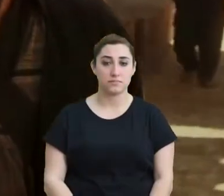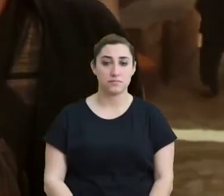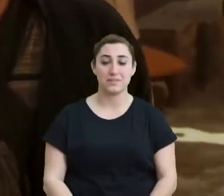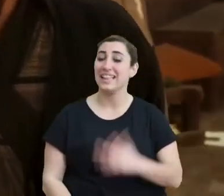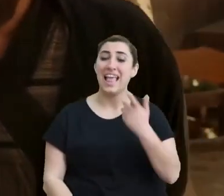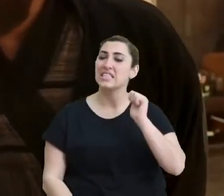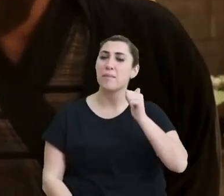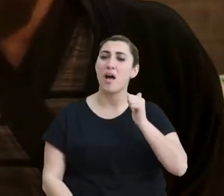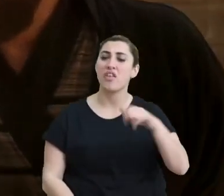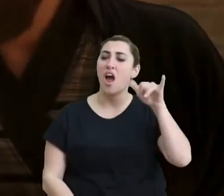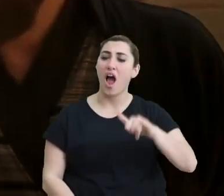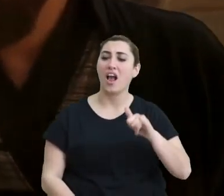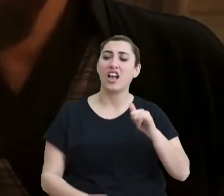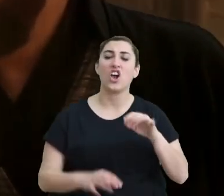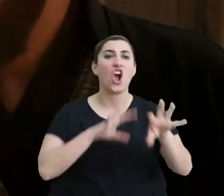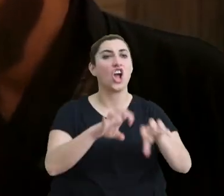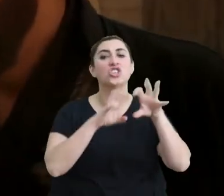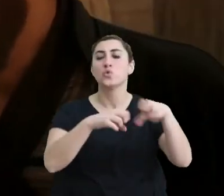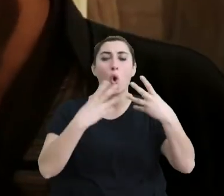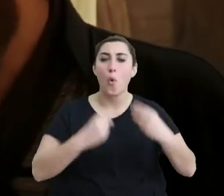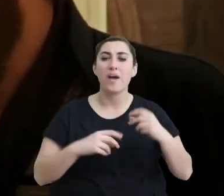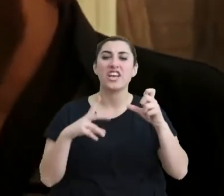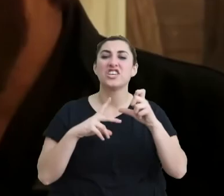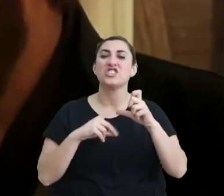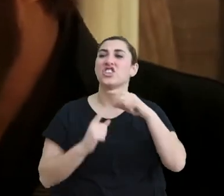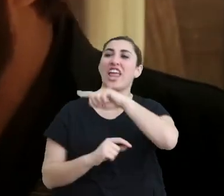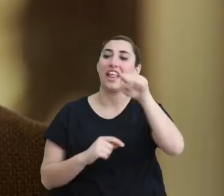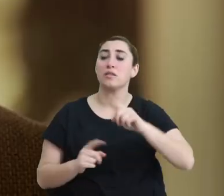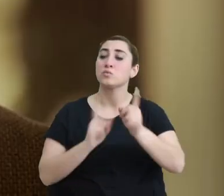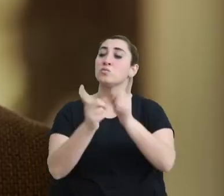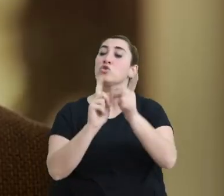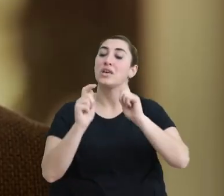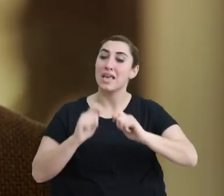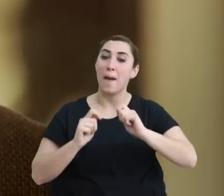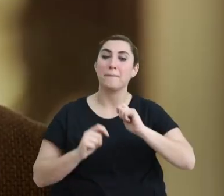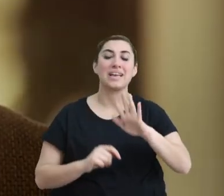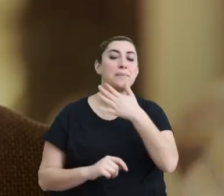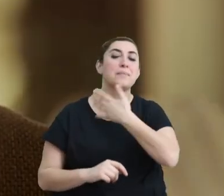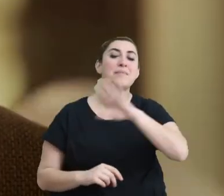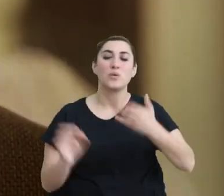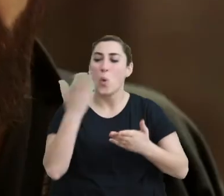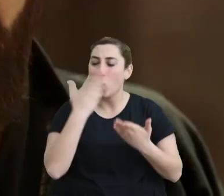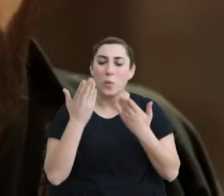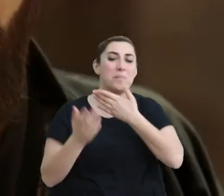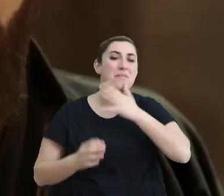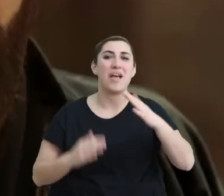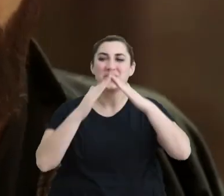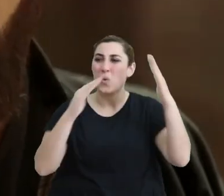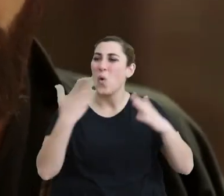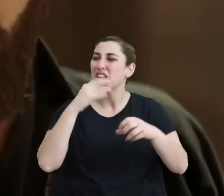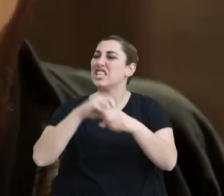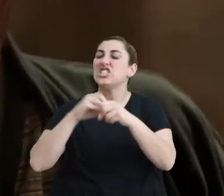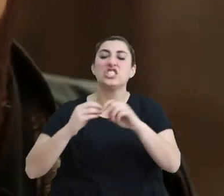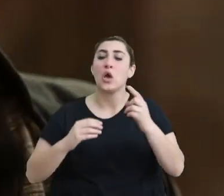Ne vakittir adaleti tesis etmek, şeriatı tatbik etmek, elif bilmez, medrese bilmez tekke şeyhlerine